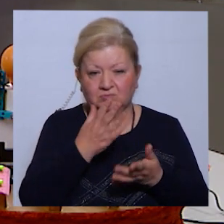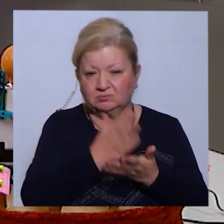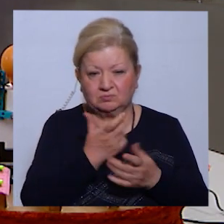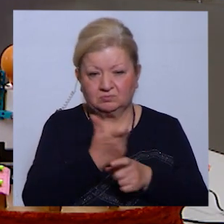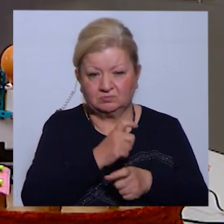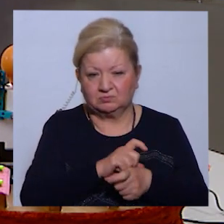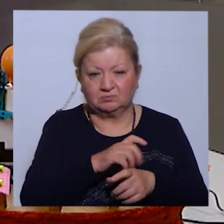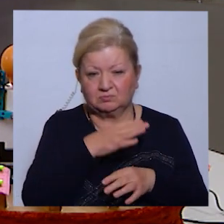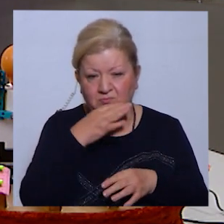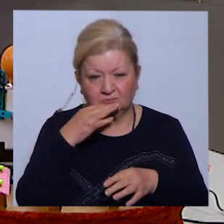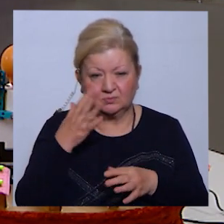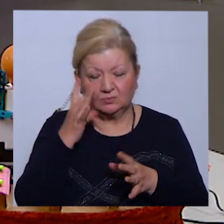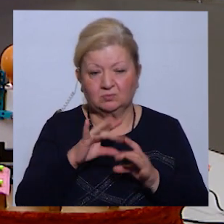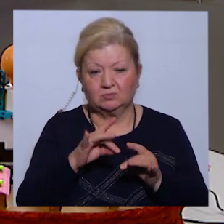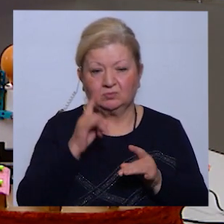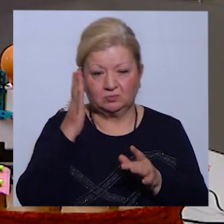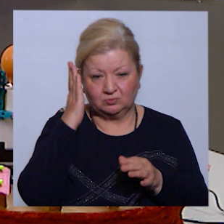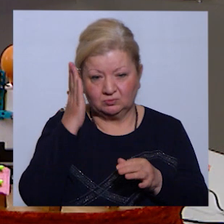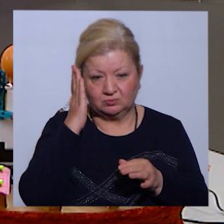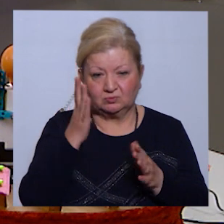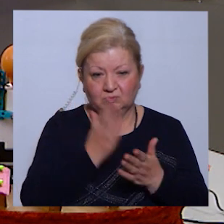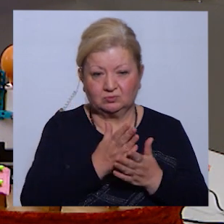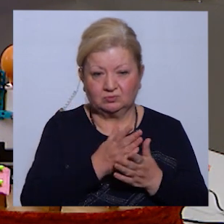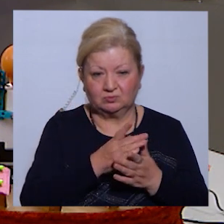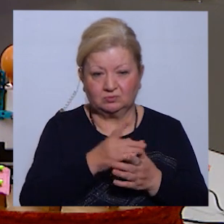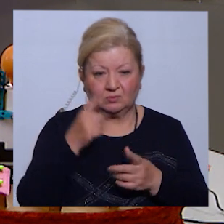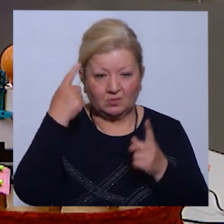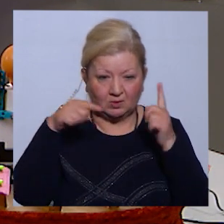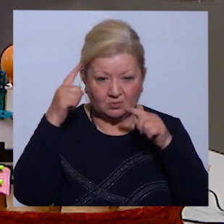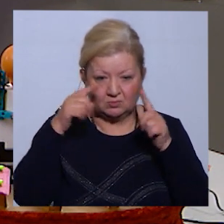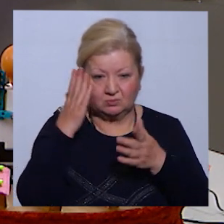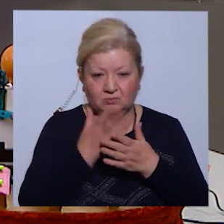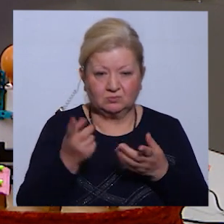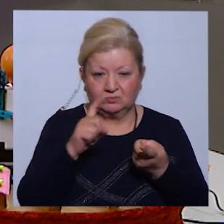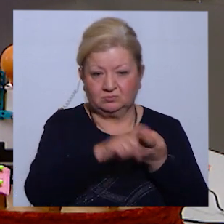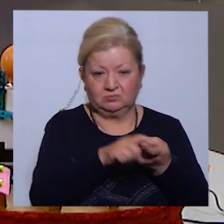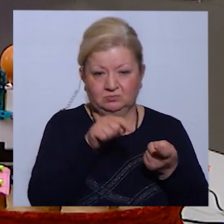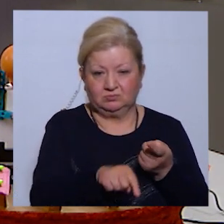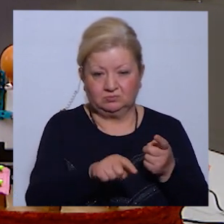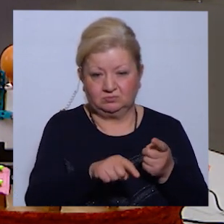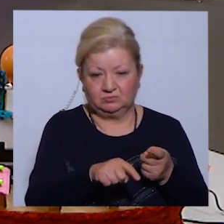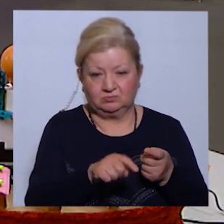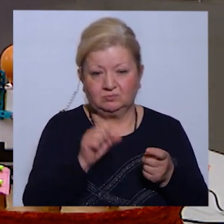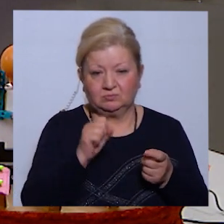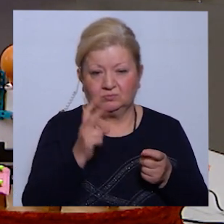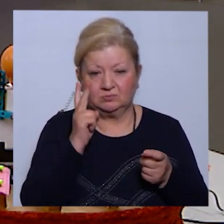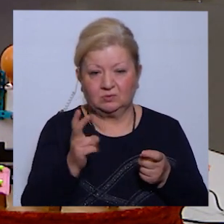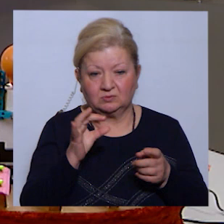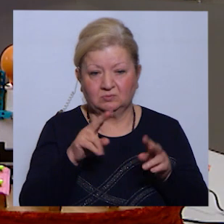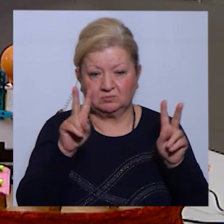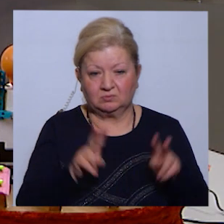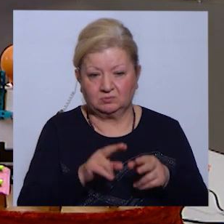ვამახვილებ ყურადღებას, რომ შემდგომში ძალიან ბევრი ამოცანა იქნება დაკავშირებული აი ამ აქსელომეტრის